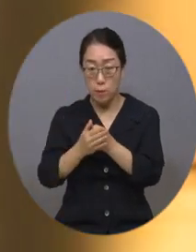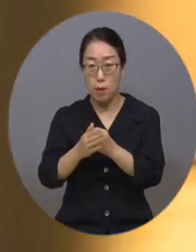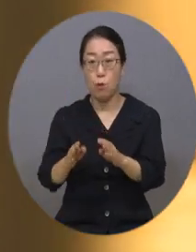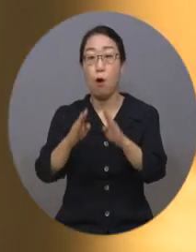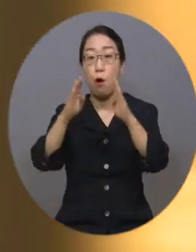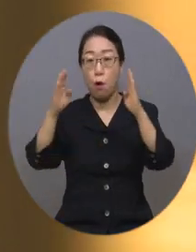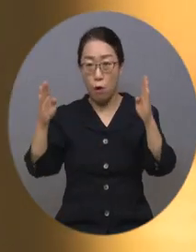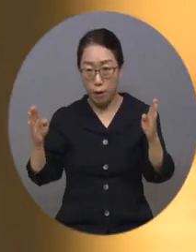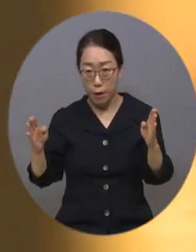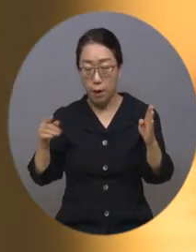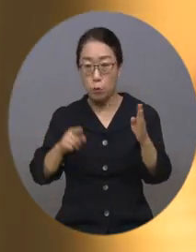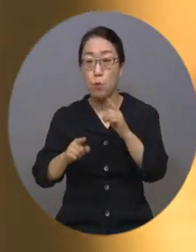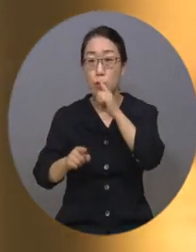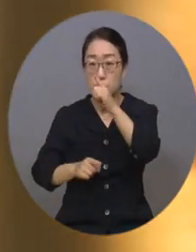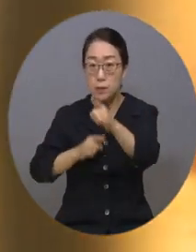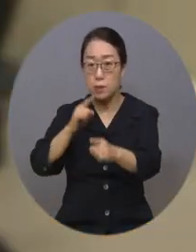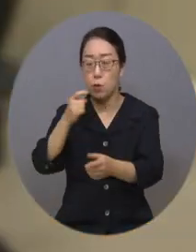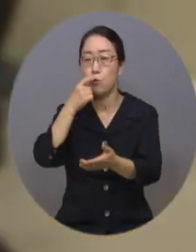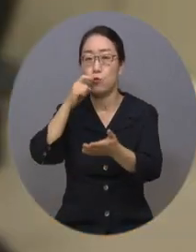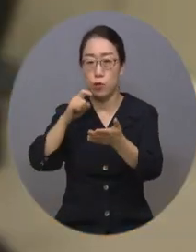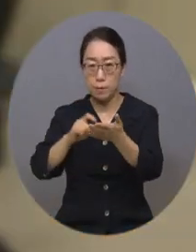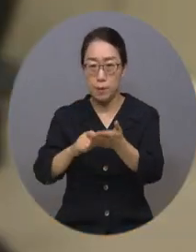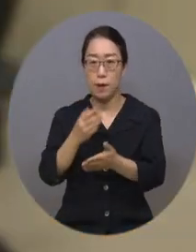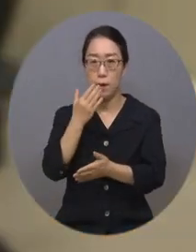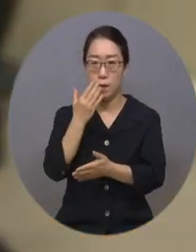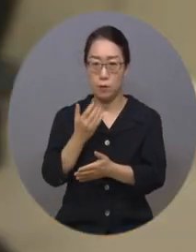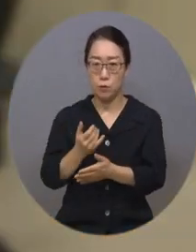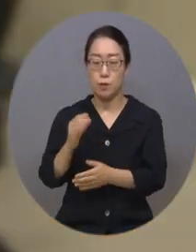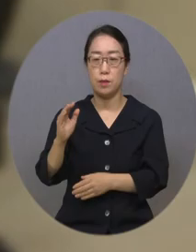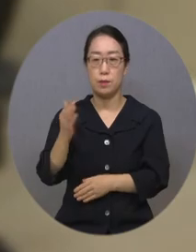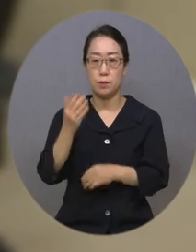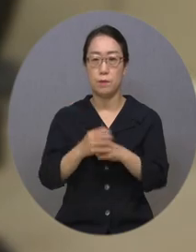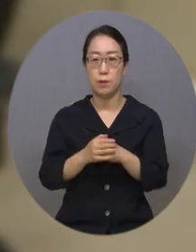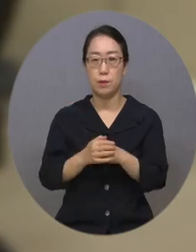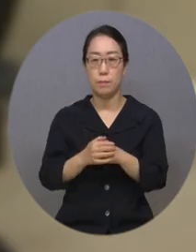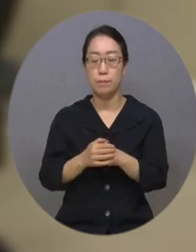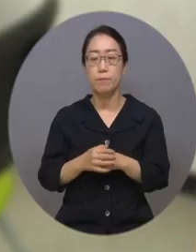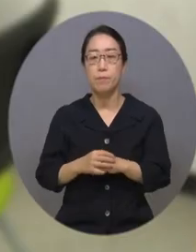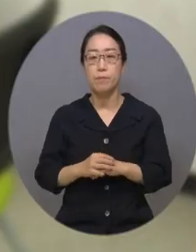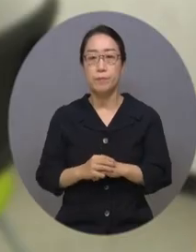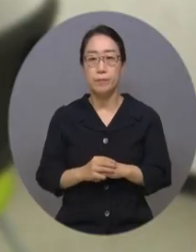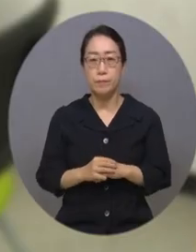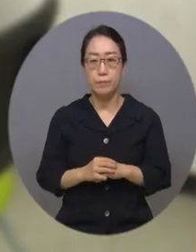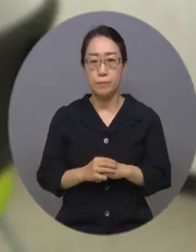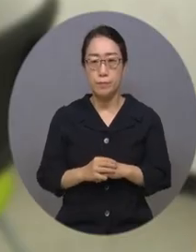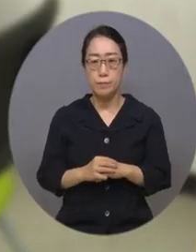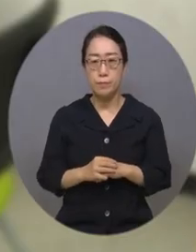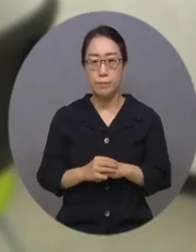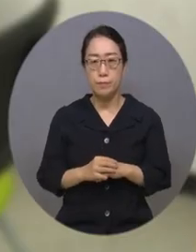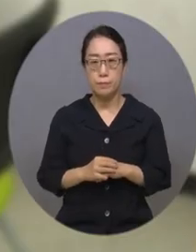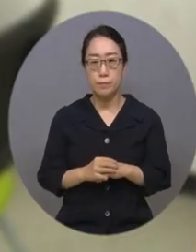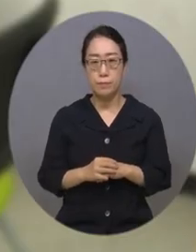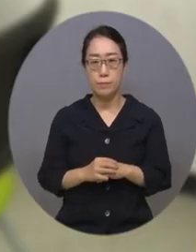교보 제한 신청이 원활하게 이루어지도록 했습니다 복지 tv 뉴스 2 가 아닙니다